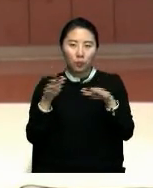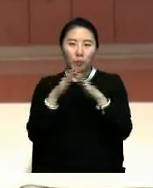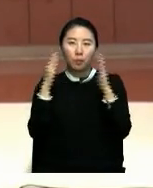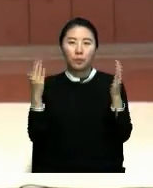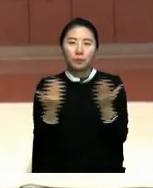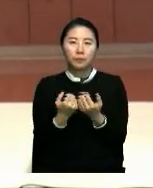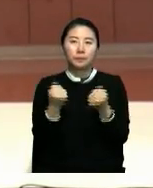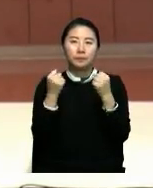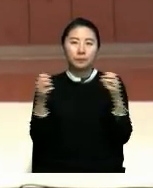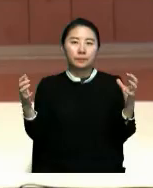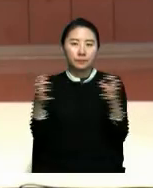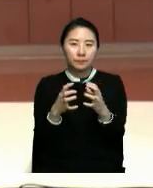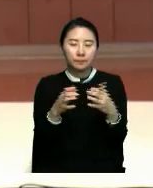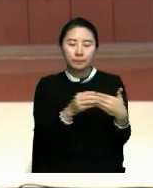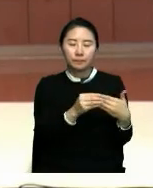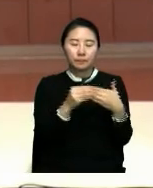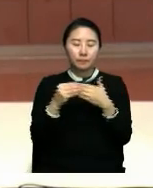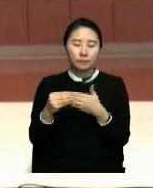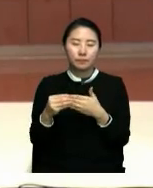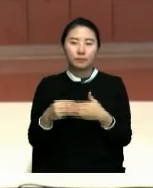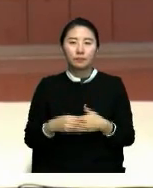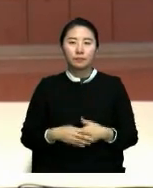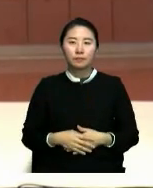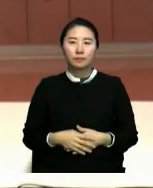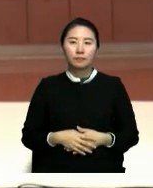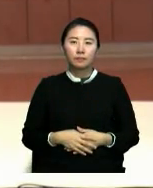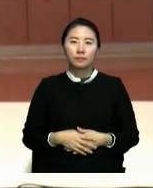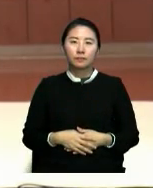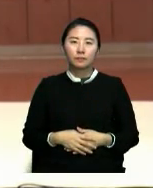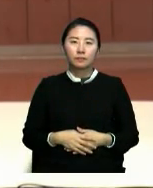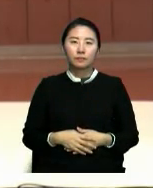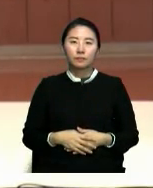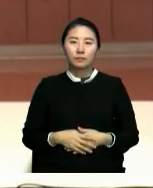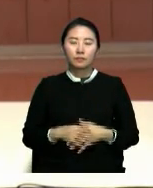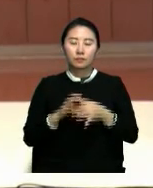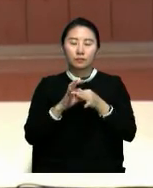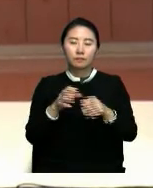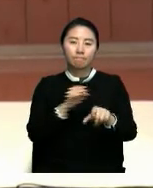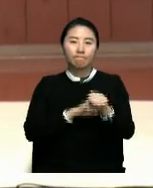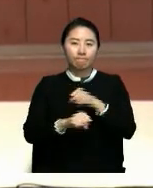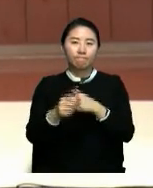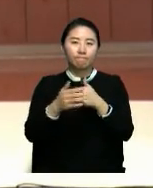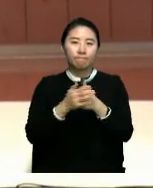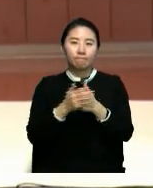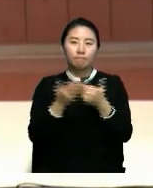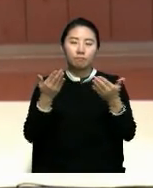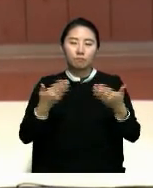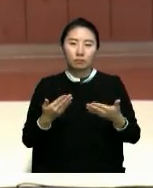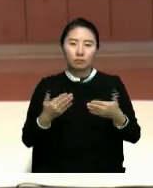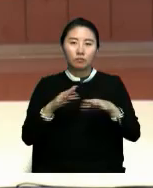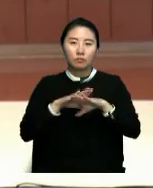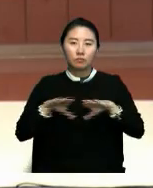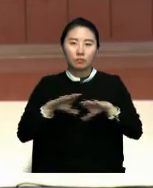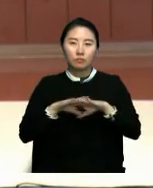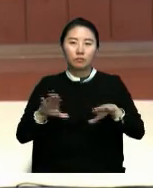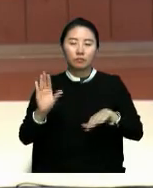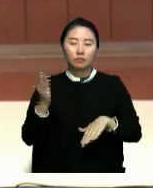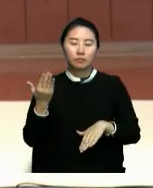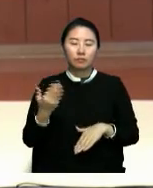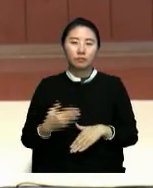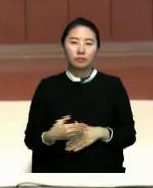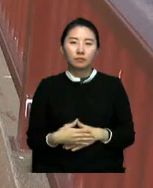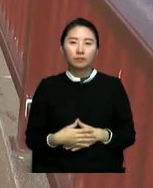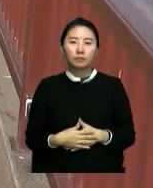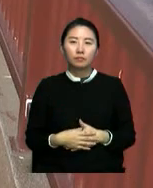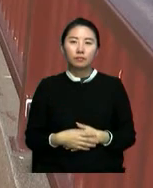모두 이제 힘을 합치게 조정안을 내고 그리고 관계기관들도 적극적으로 협조를 해서 이저 문제를 해결을 하고자 하는 그런